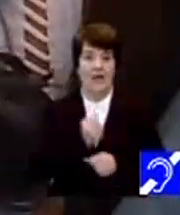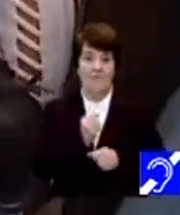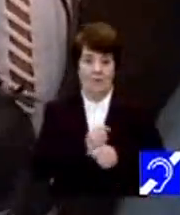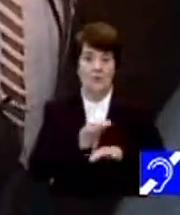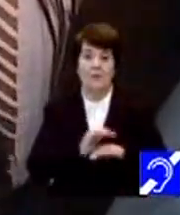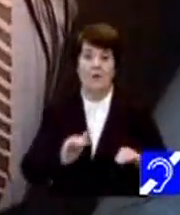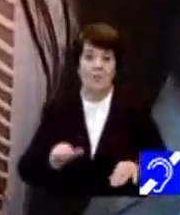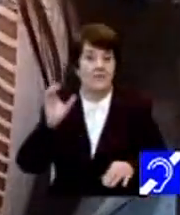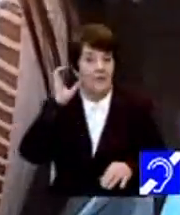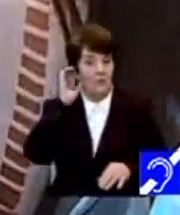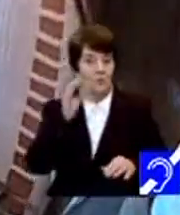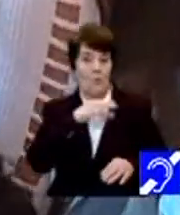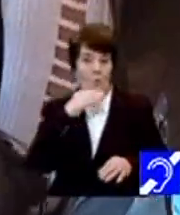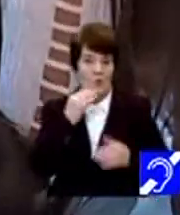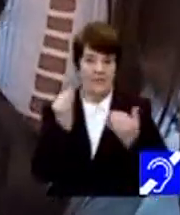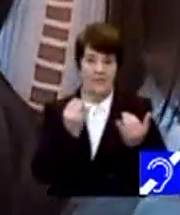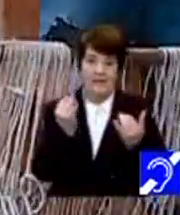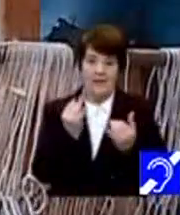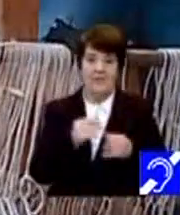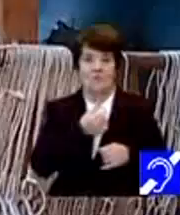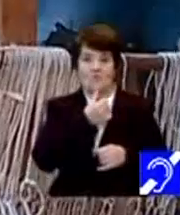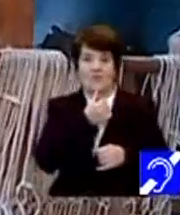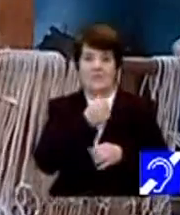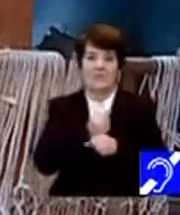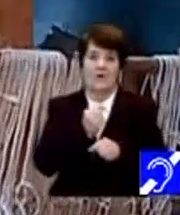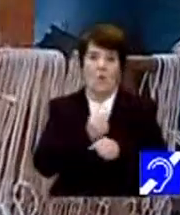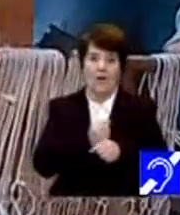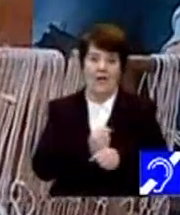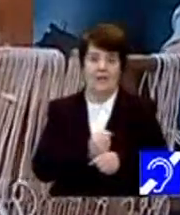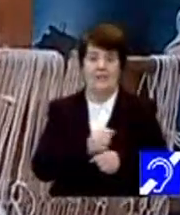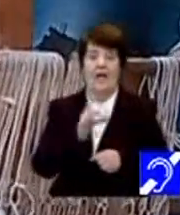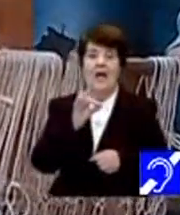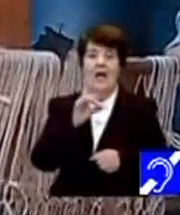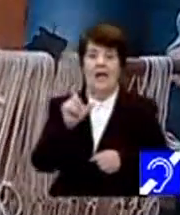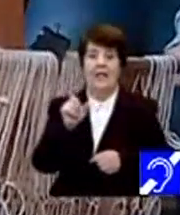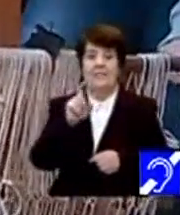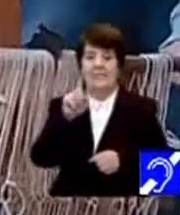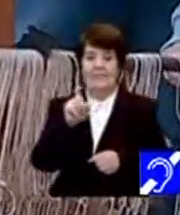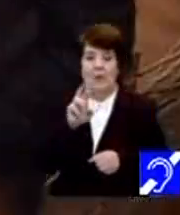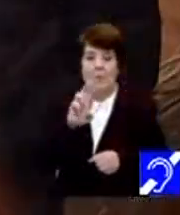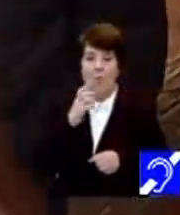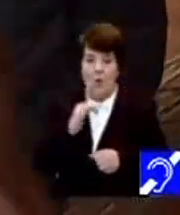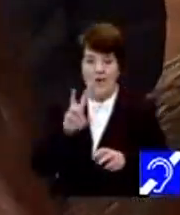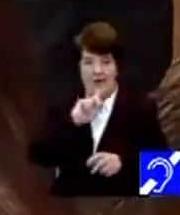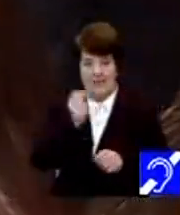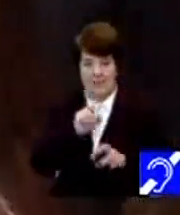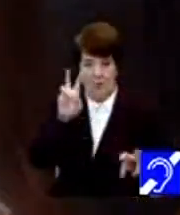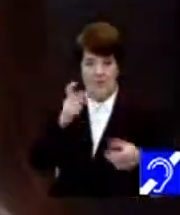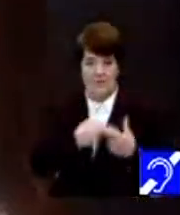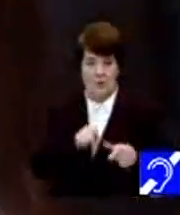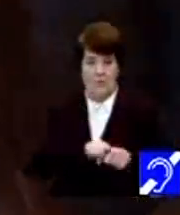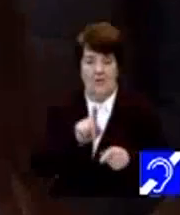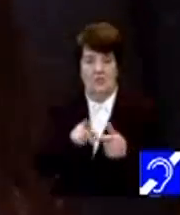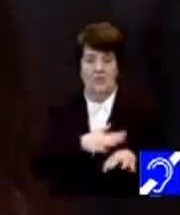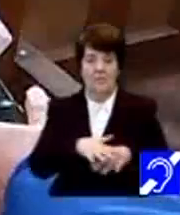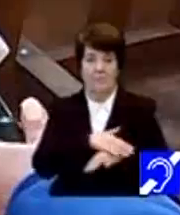Cea care i-a făcut pe copii să asculte cu mult interes, dar și să încerce să lucreze la un război de țesut, este Maria Legalec, un